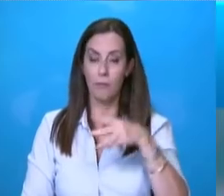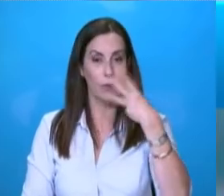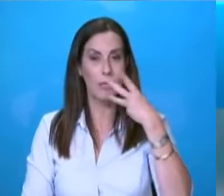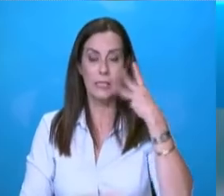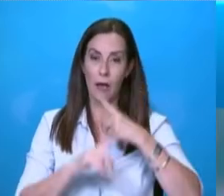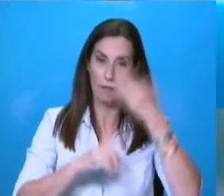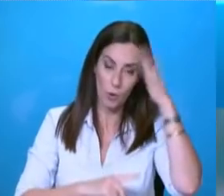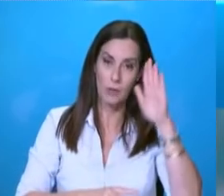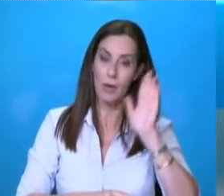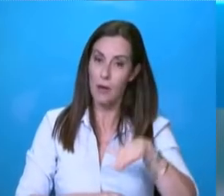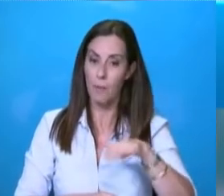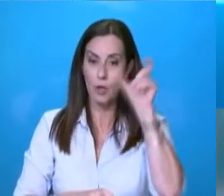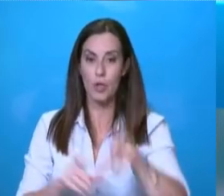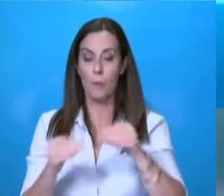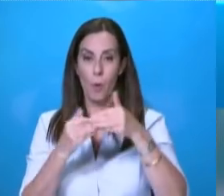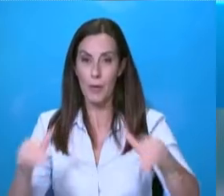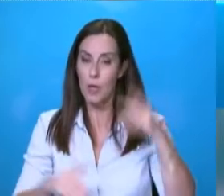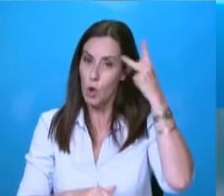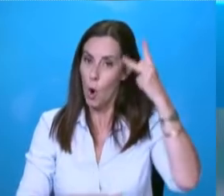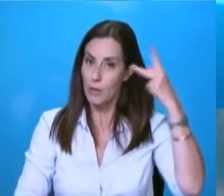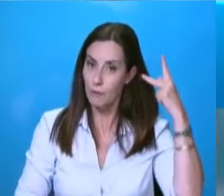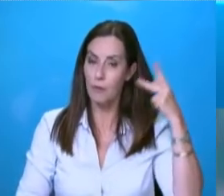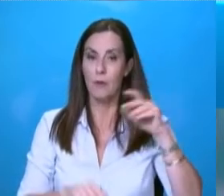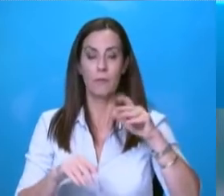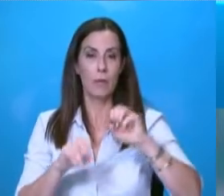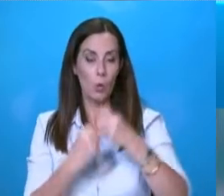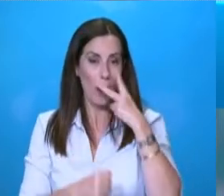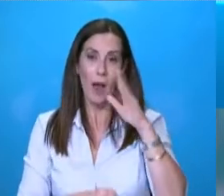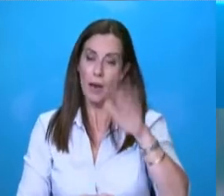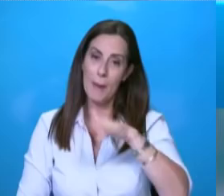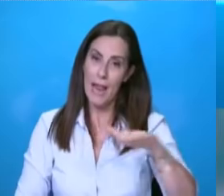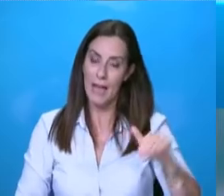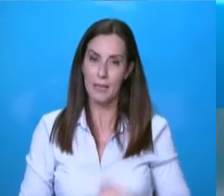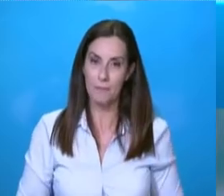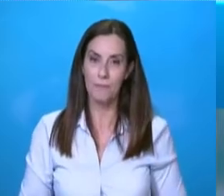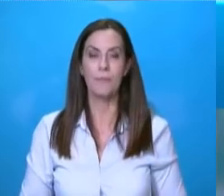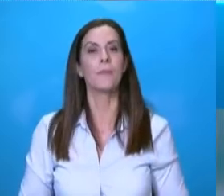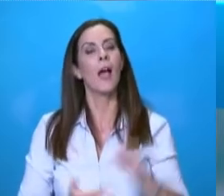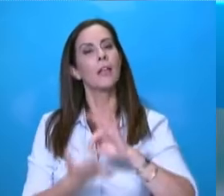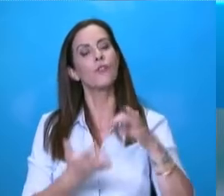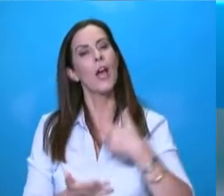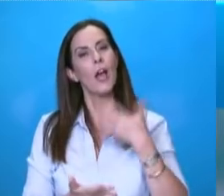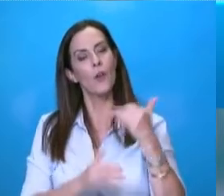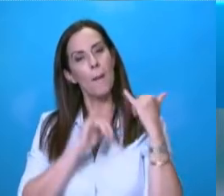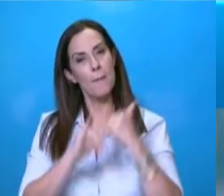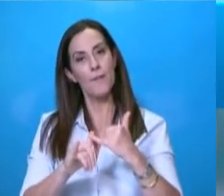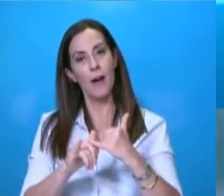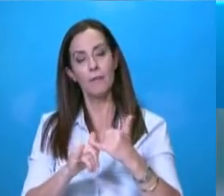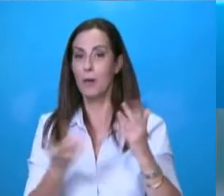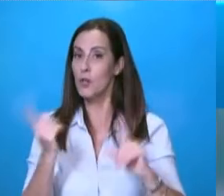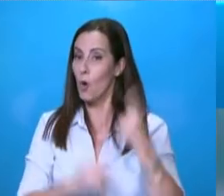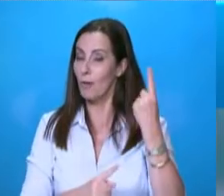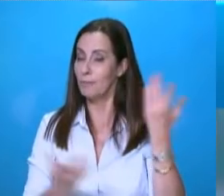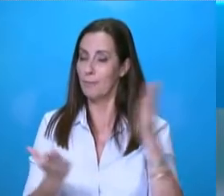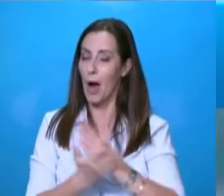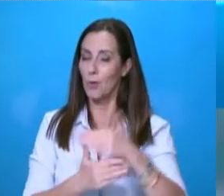זרות, לבעלי מוגבלות קוגניטיבית, ללקויי ראייה וגם לילדים. שירה הדס נקר, כתבתנו, מביאה את ההתרחשות